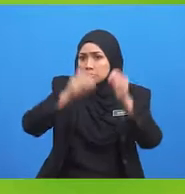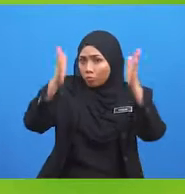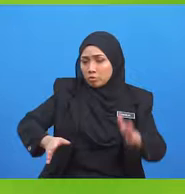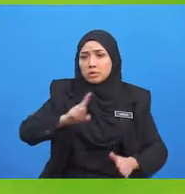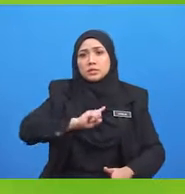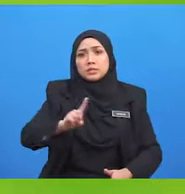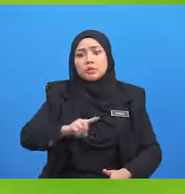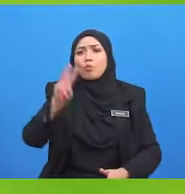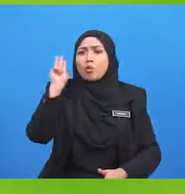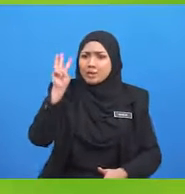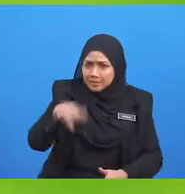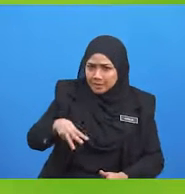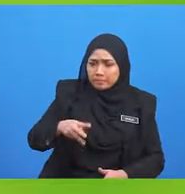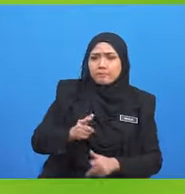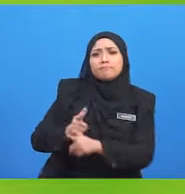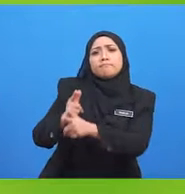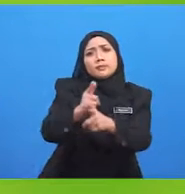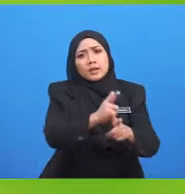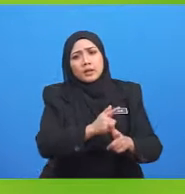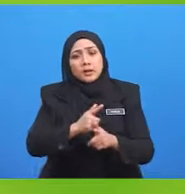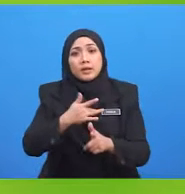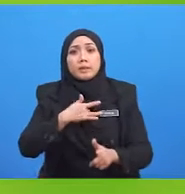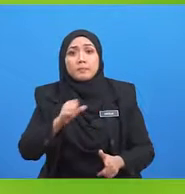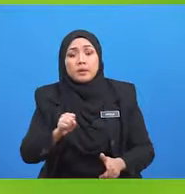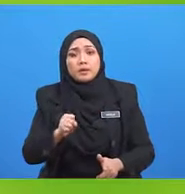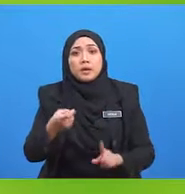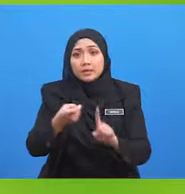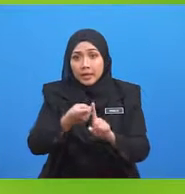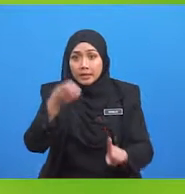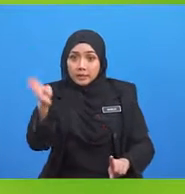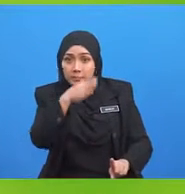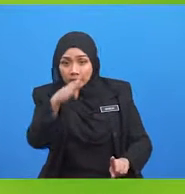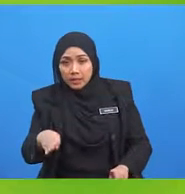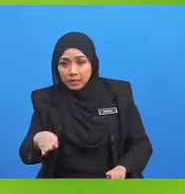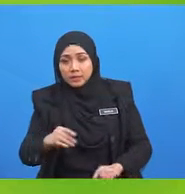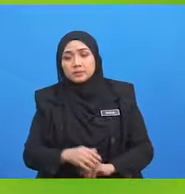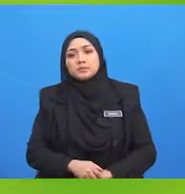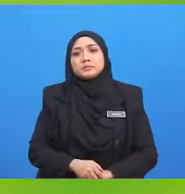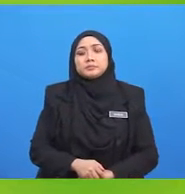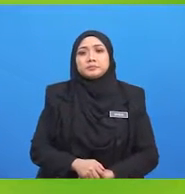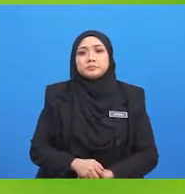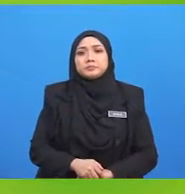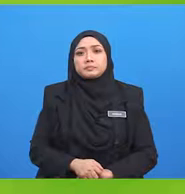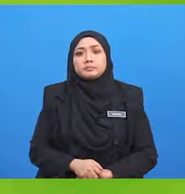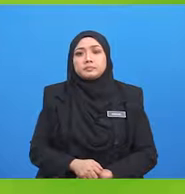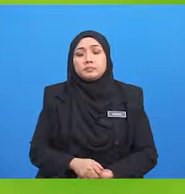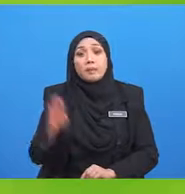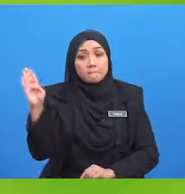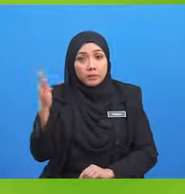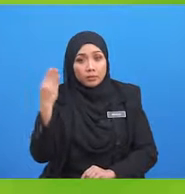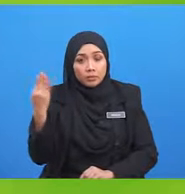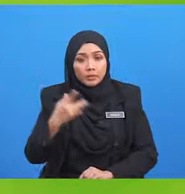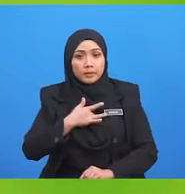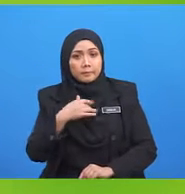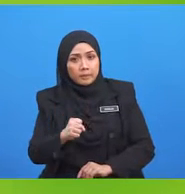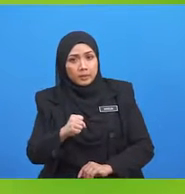Setiap Muslim wajib memelihara imannya daripada terbatal, seperti mana yang Ustazah nyatakan di